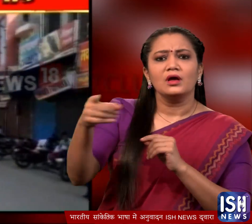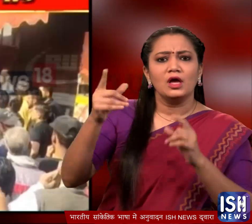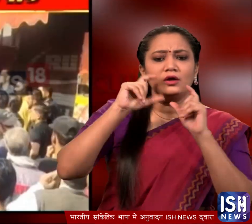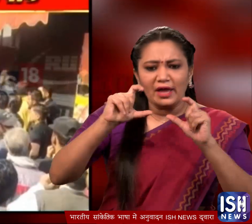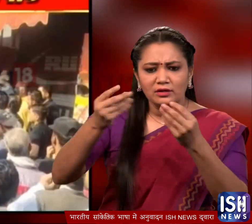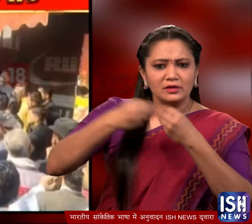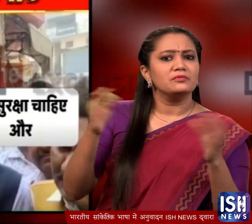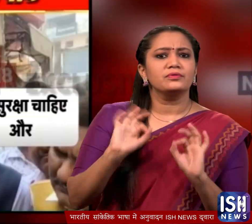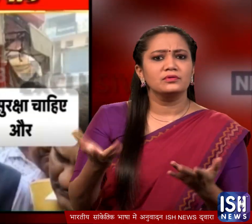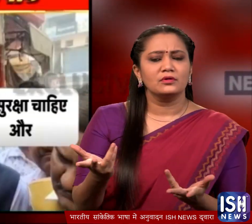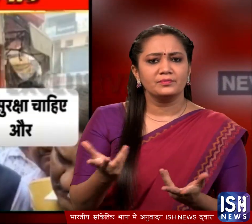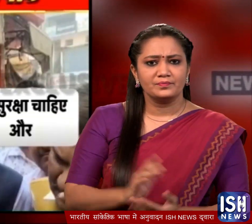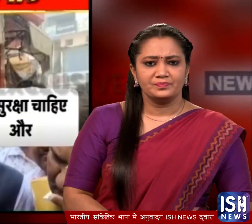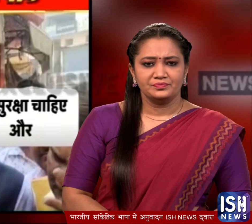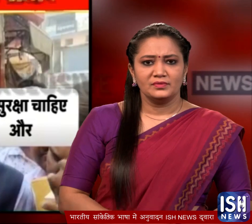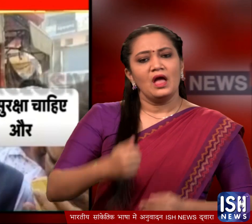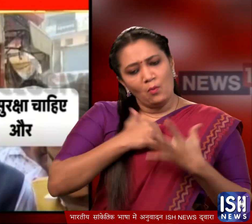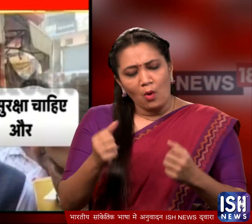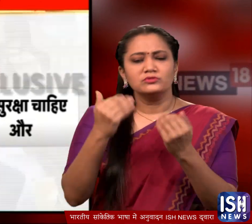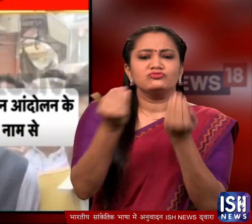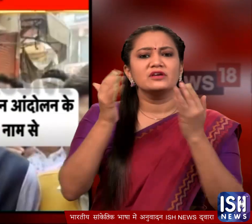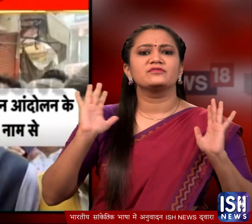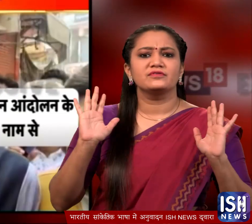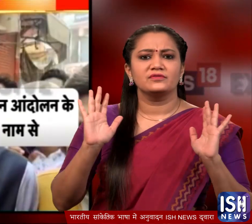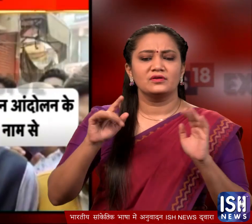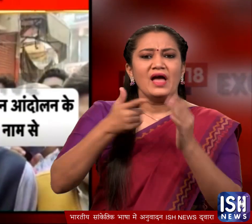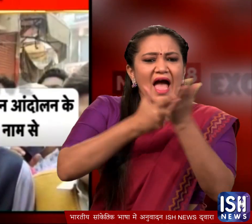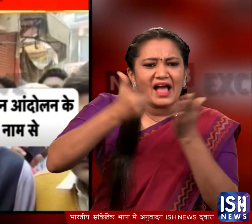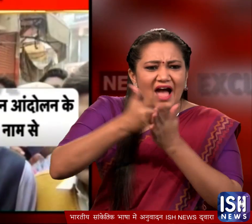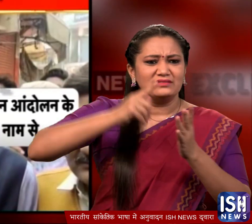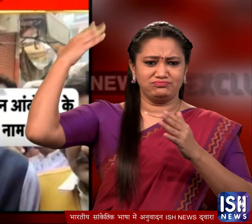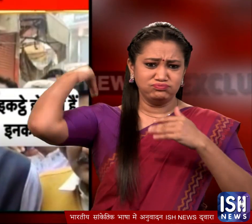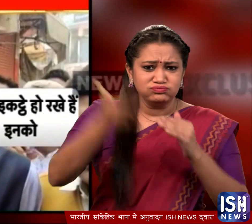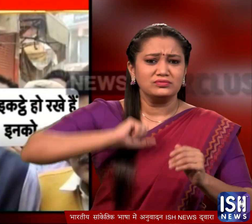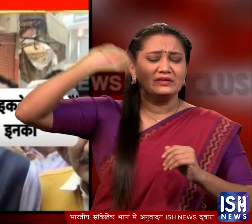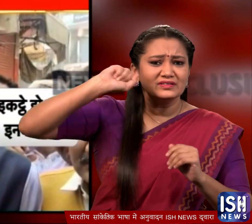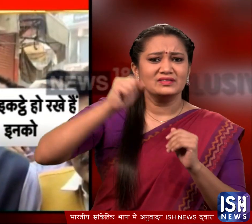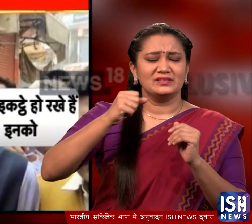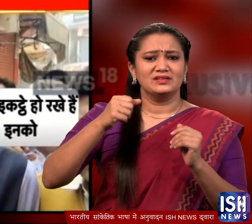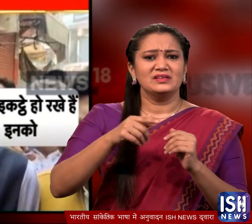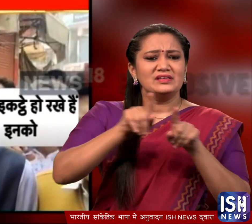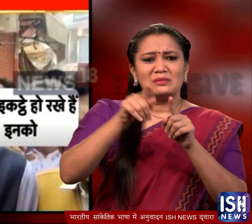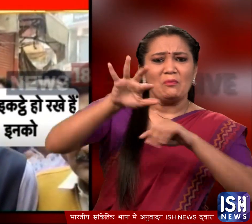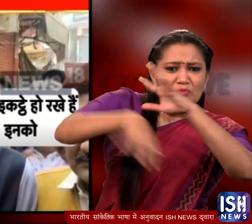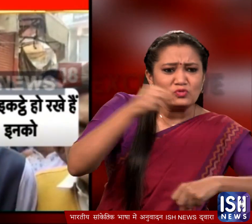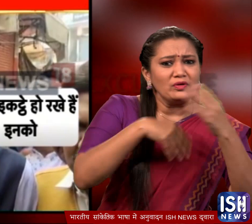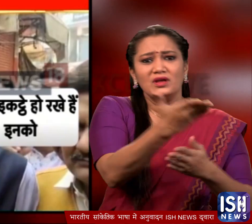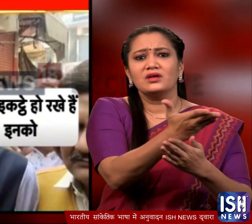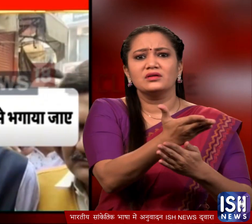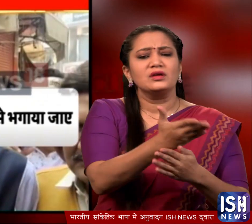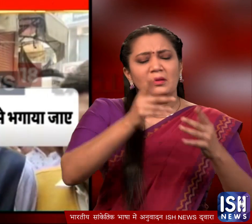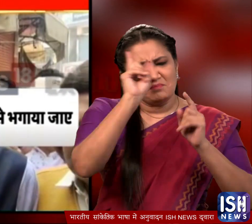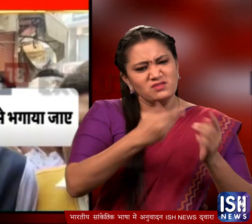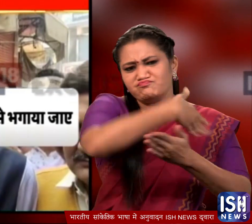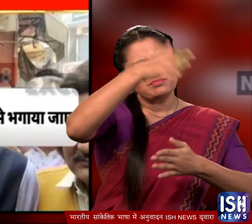लगाया। हमारे को सुरक्षा चाहिए और जो ये किसान आंदोलन के नाम से डकैत इकट्ठे हो रखे हैं,